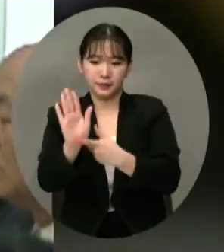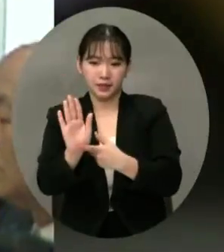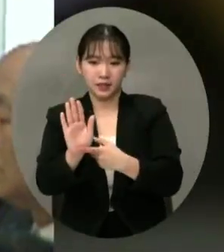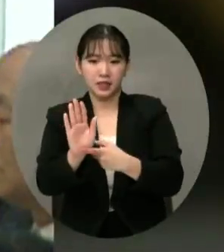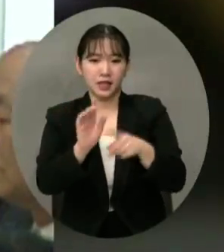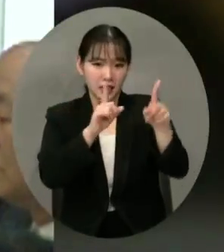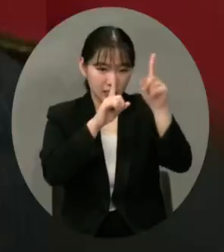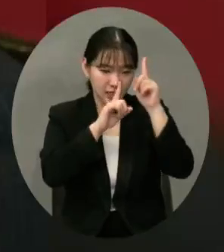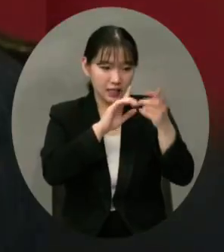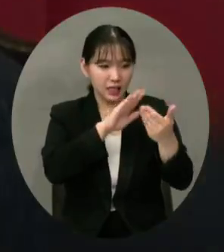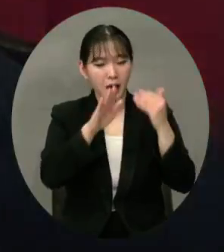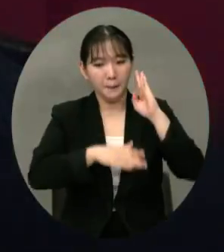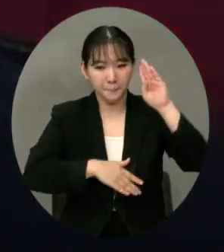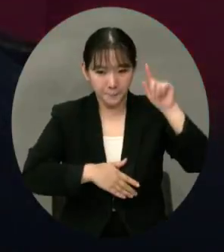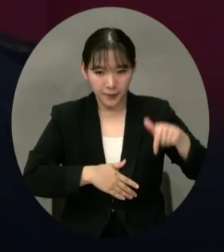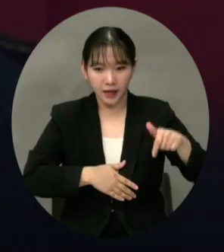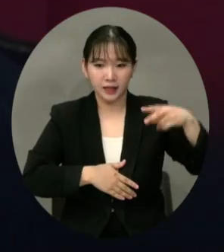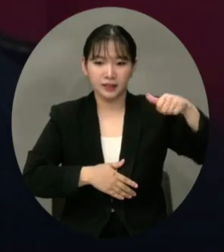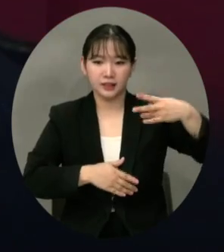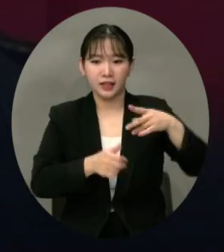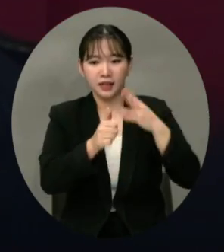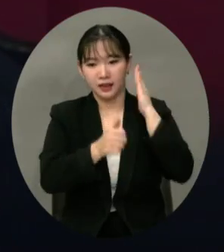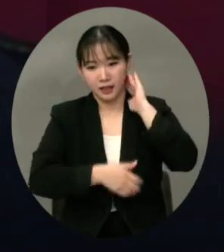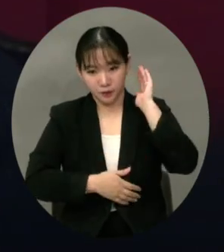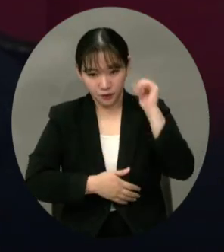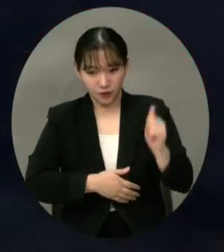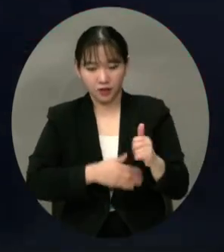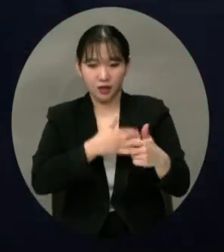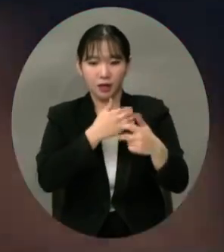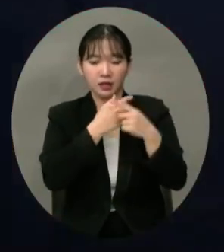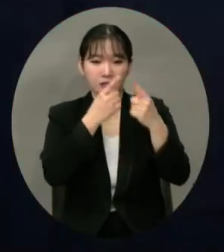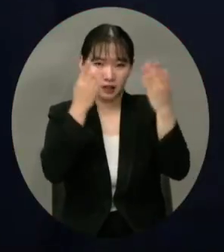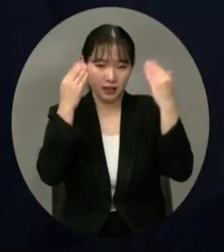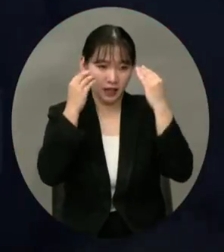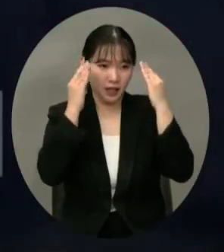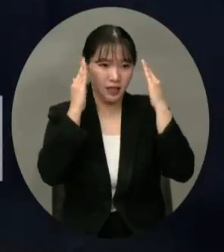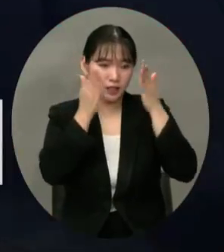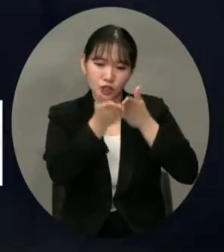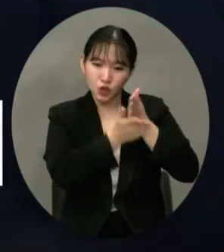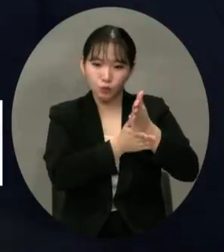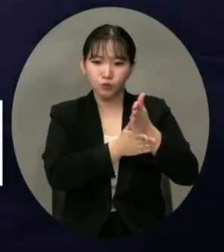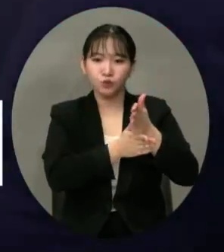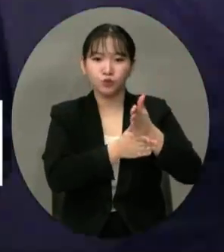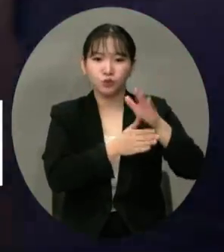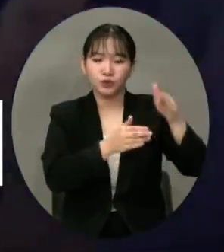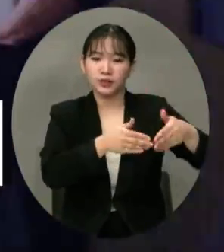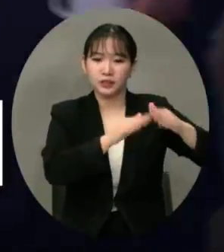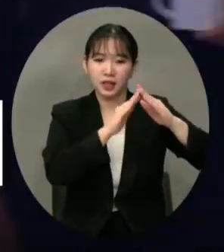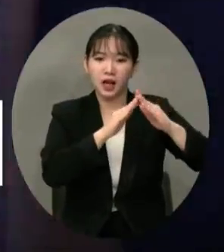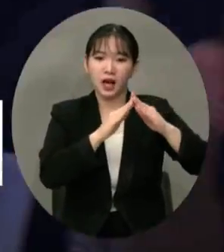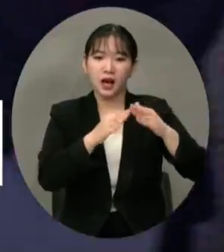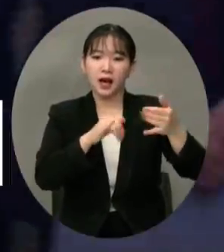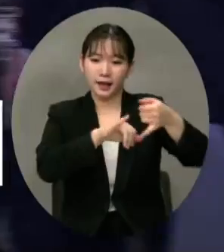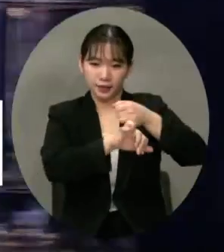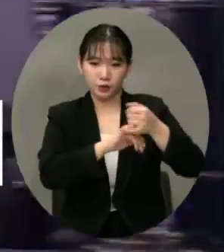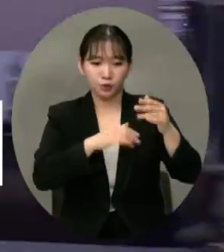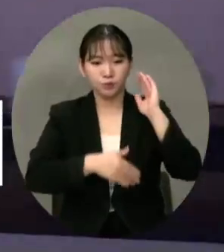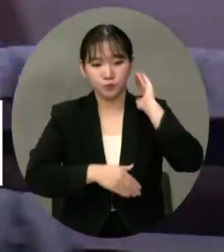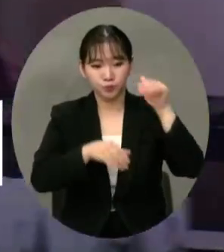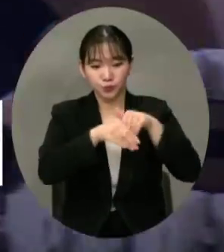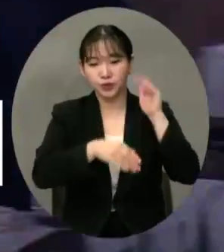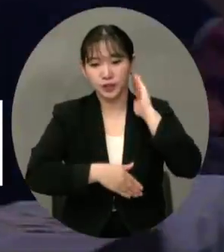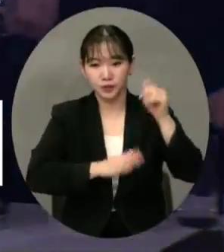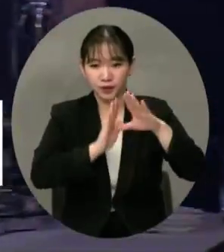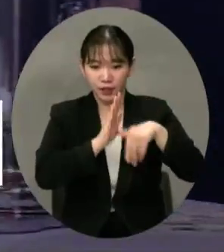박근혜 대통령이 공약으로 목포대 의학전문대학원 신설과 대학병원 건립을 공약했고 문재인 대통령 때는